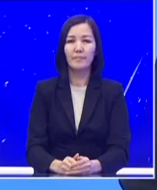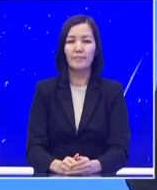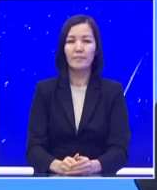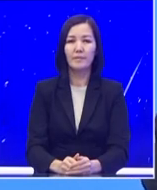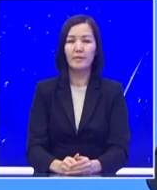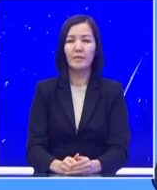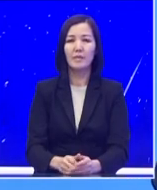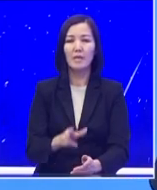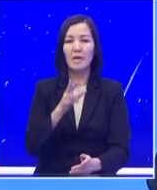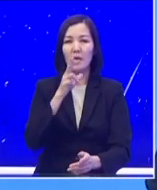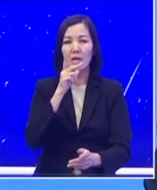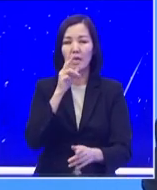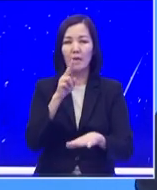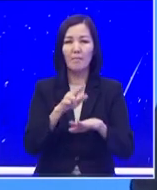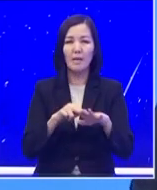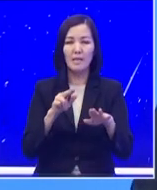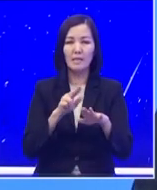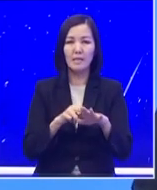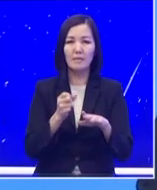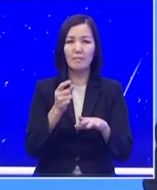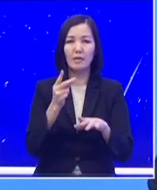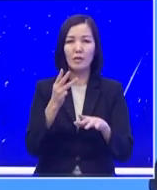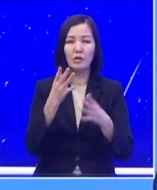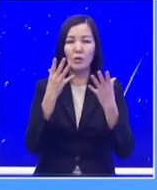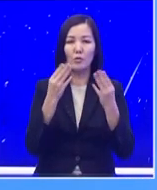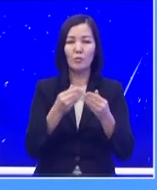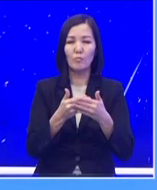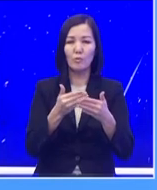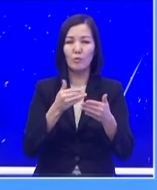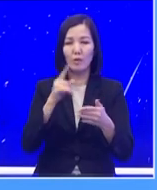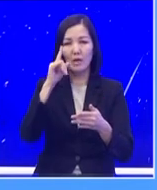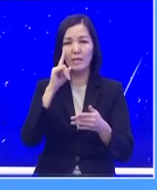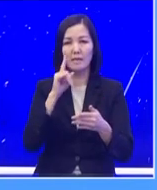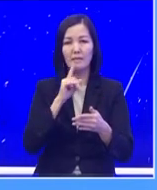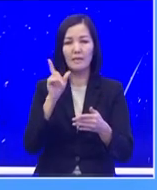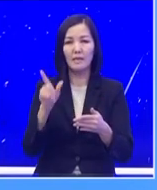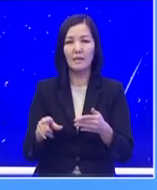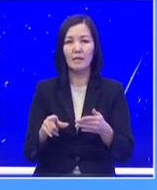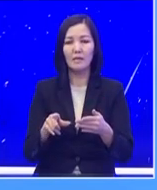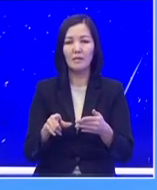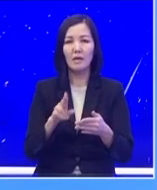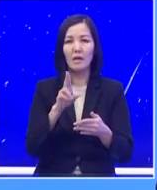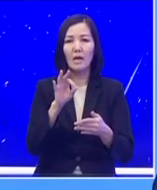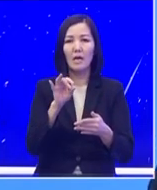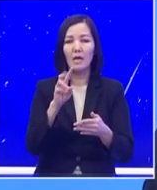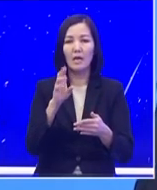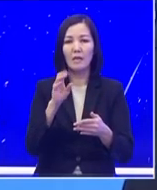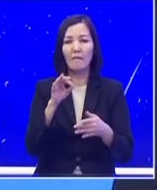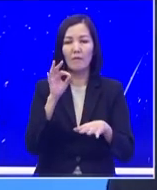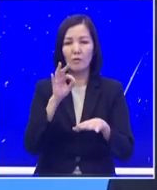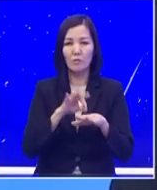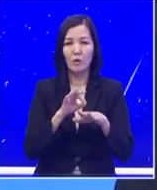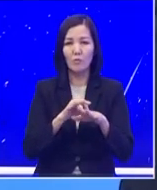Корей полициясының ақпараты бойынша осыдан бірнеше күн бұрын қазақстандық азамат COVID-19 коронавирусына шалдыққан адам